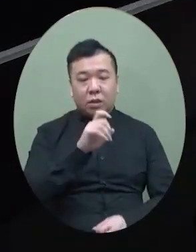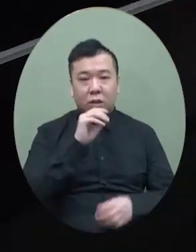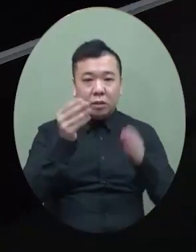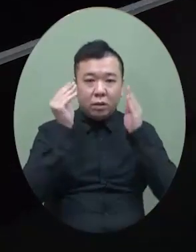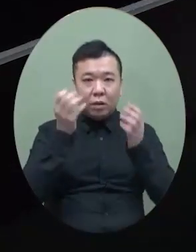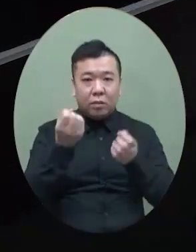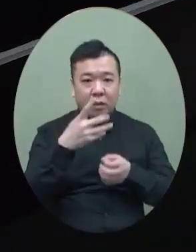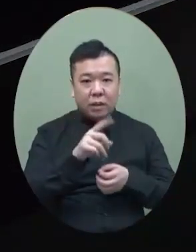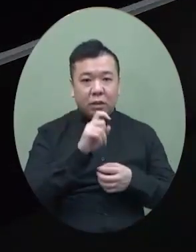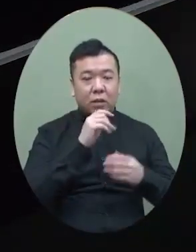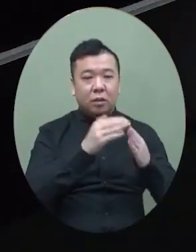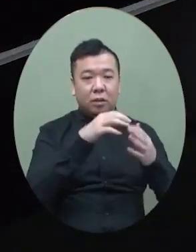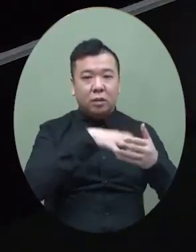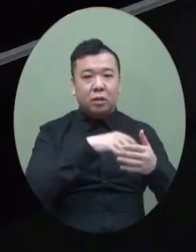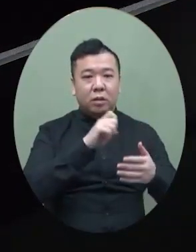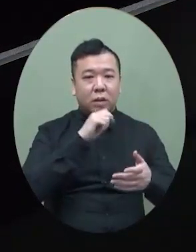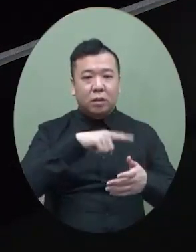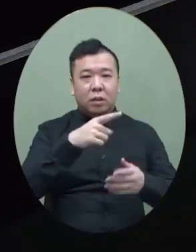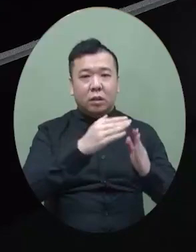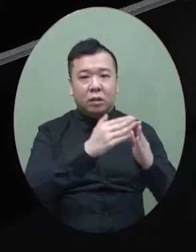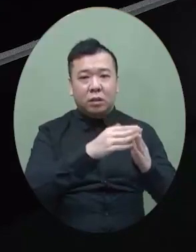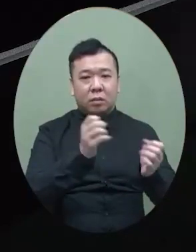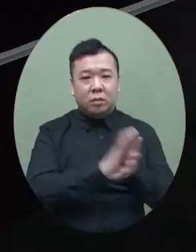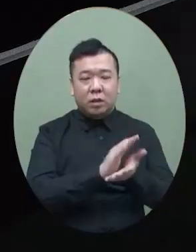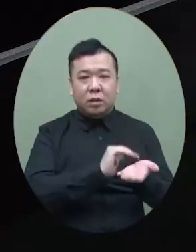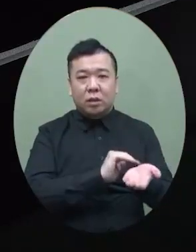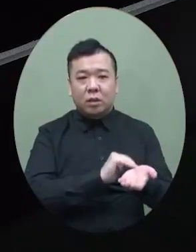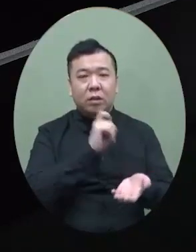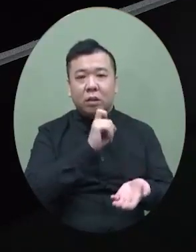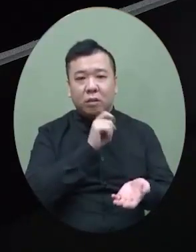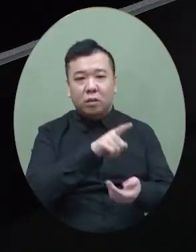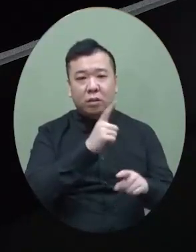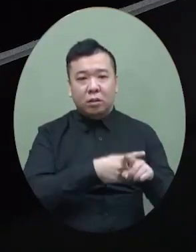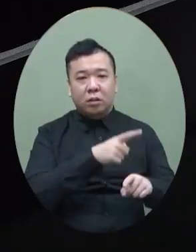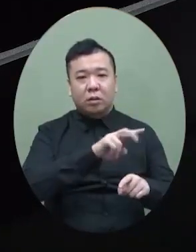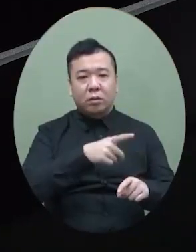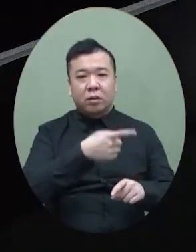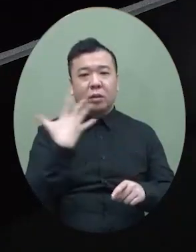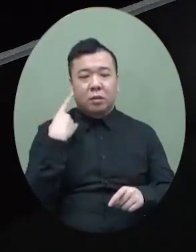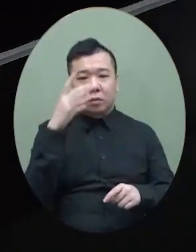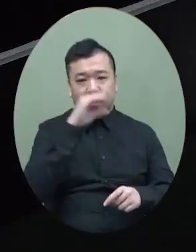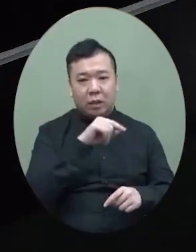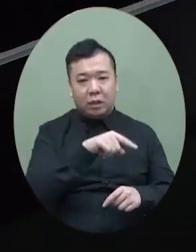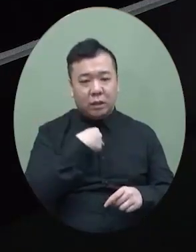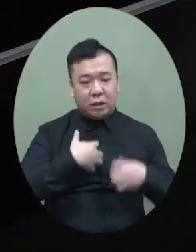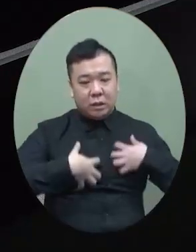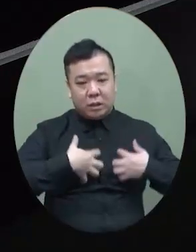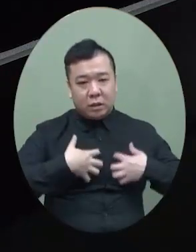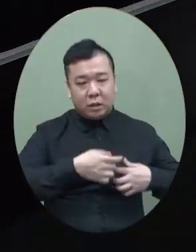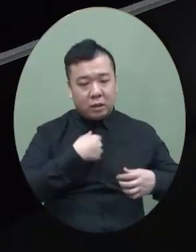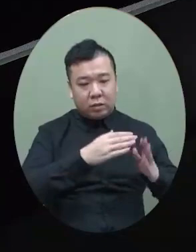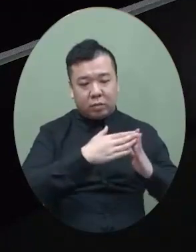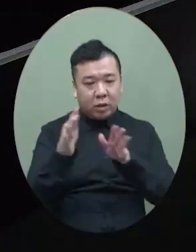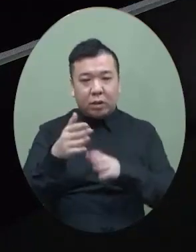啦，咁其實喺區內都有其他嘅院舍都有類似嘅感染情況，咁所以艾玲樓先至需要琴晚即係咁緊急去到撤